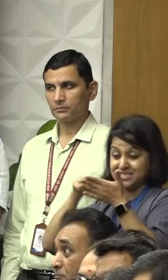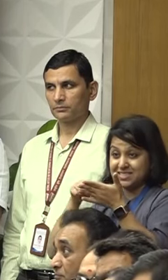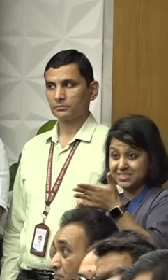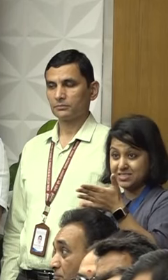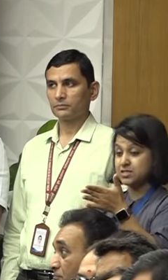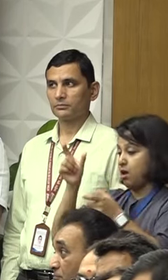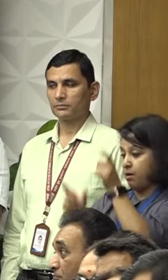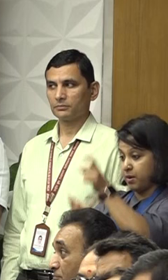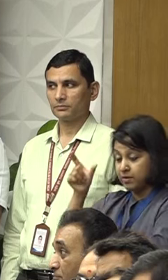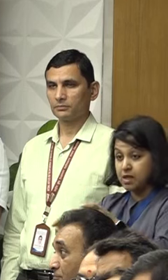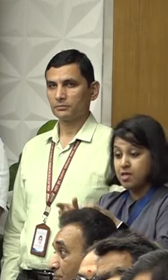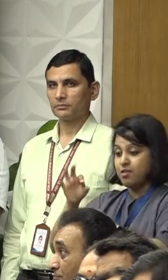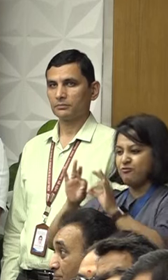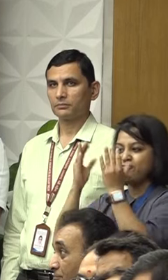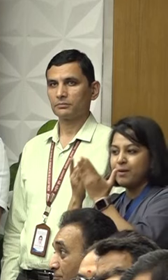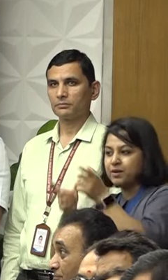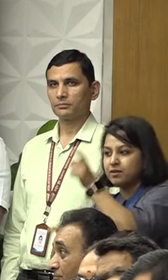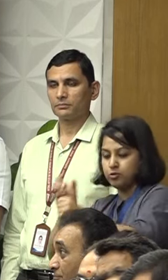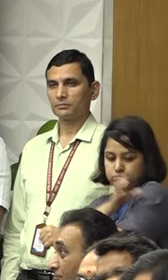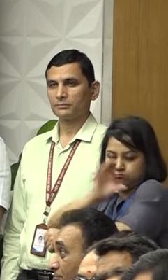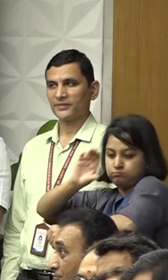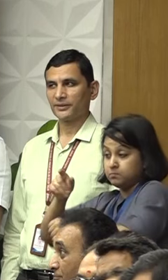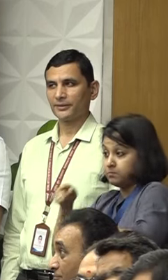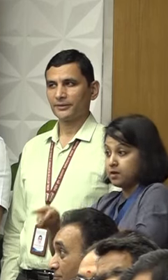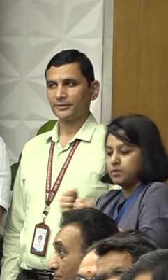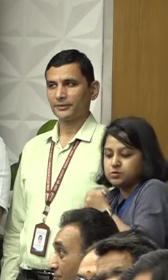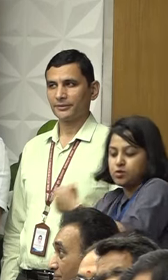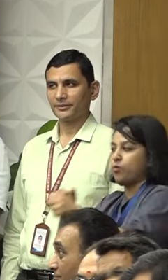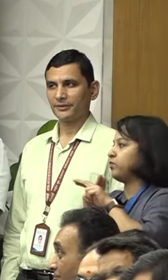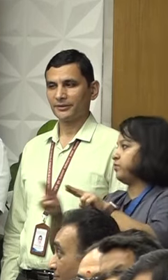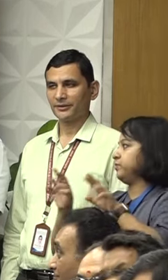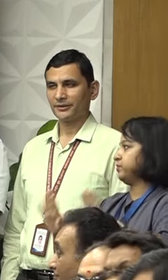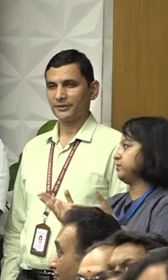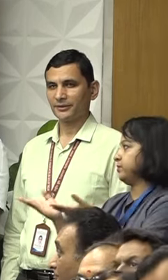को सशक्त बनाने और उनकी सहायता करने में अपना सहयोग प्रदान करेंगे।